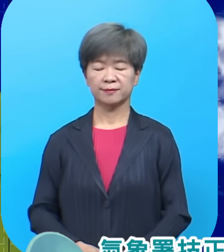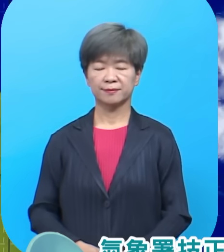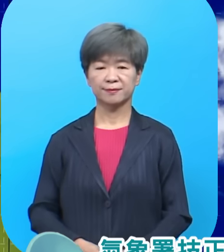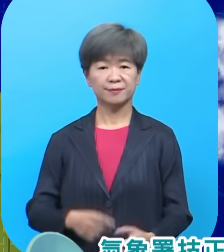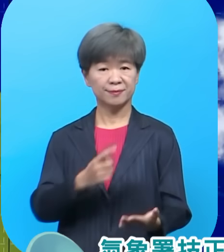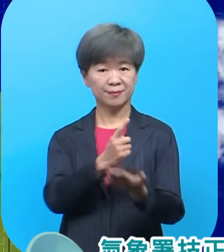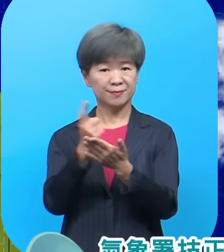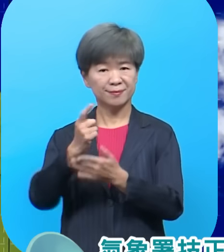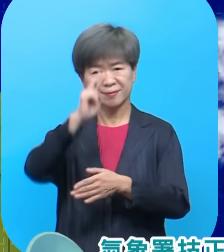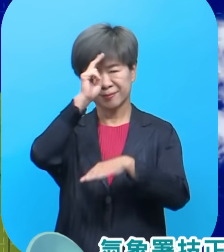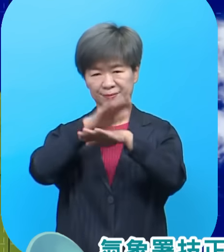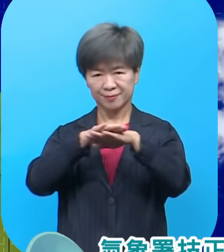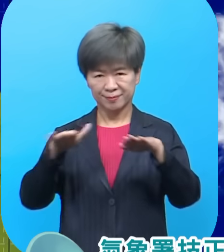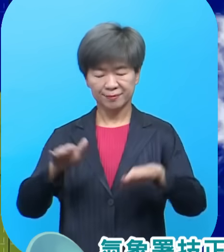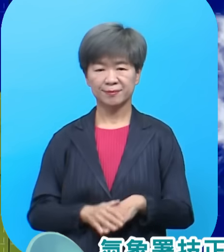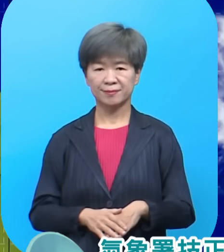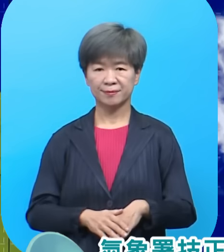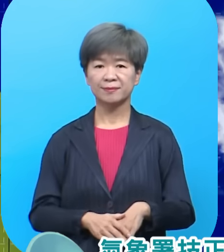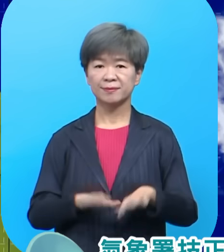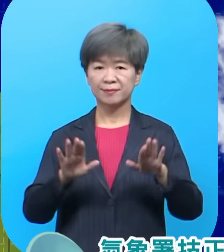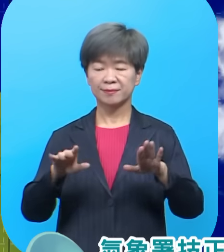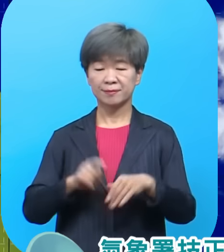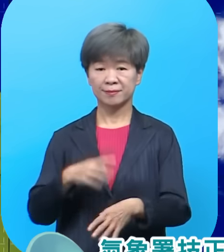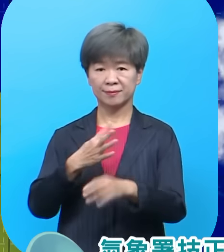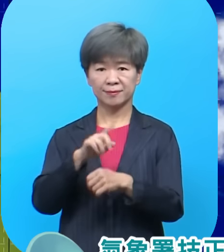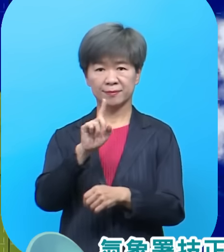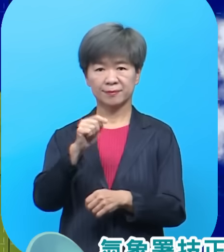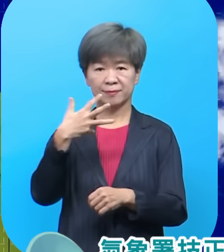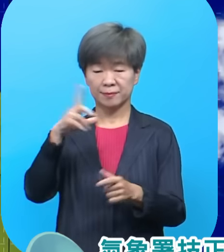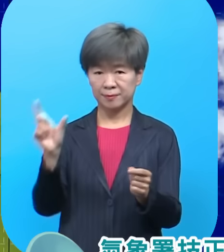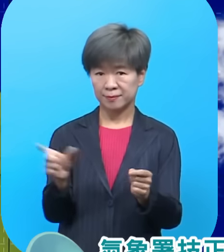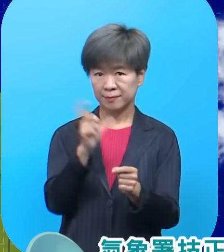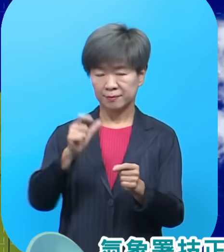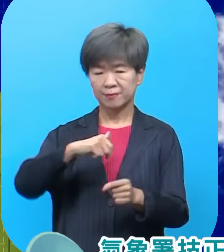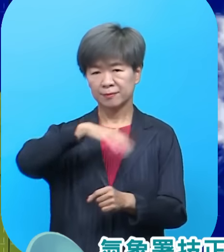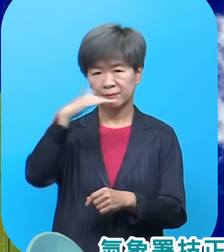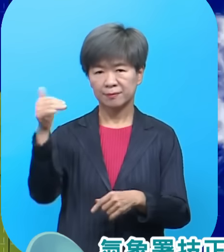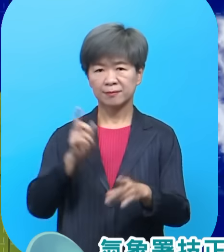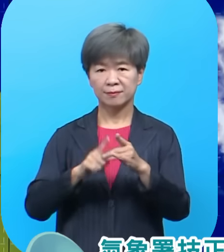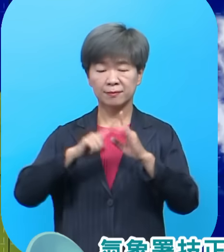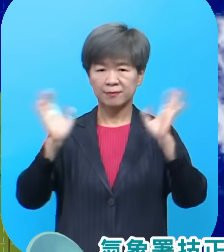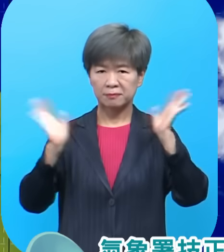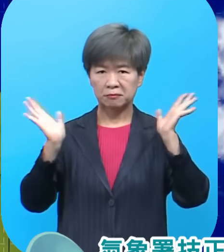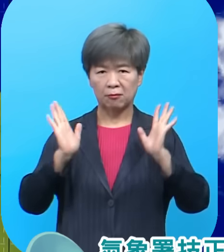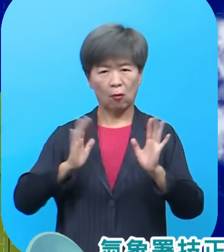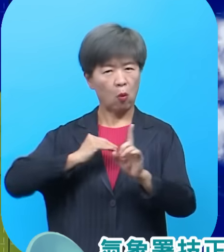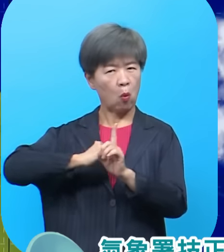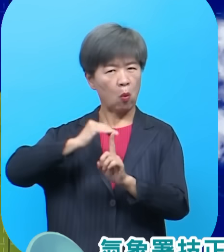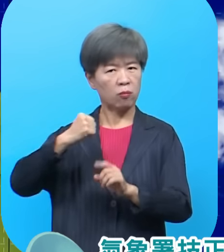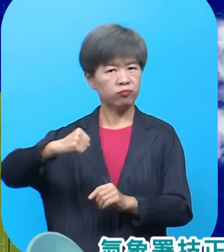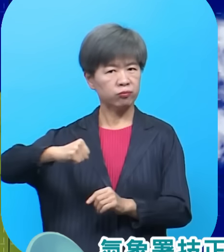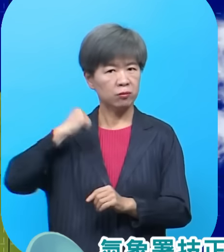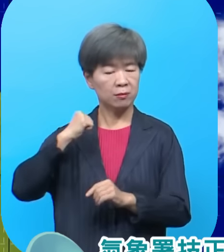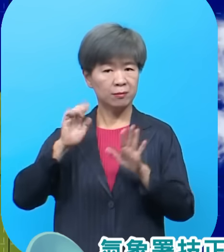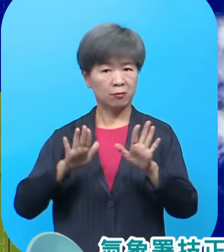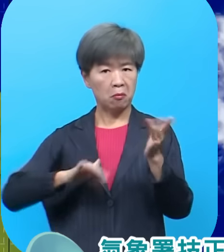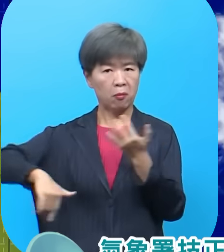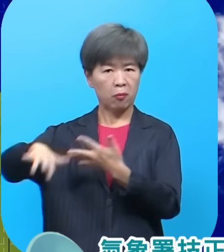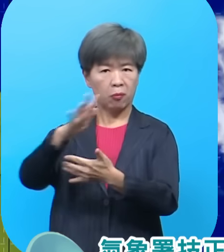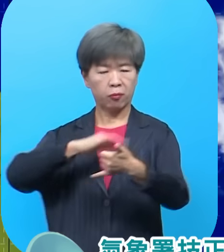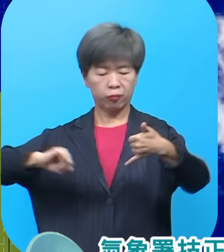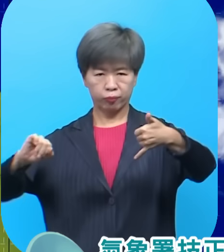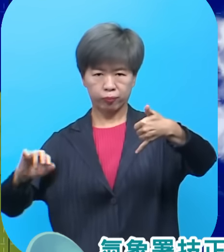各位朋友，大家午安。西北太平洋上第十八号台风山屯儿，强烈台风山屯儿，目前它的暴风圈正